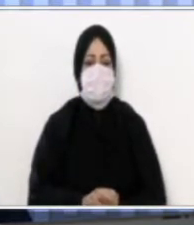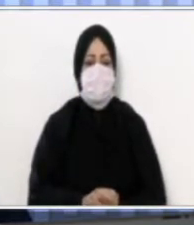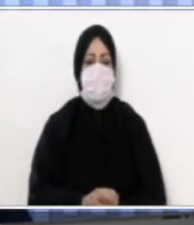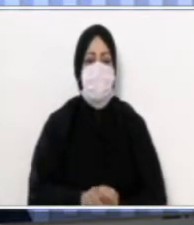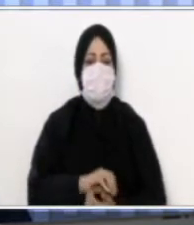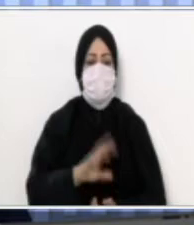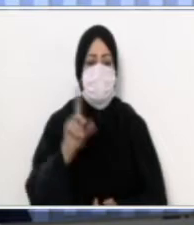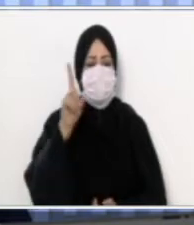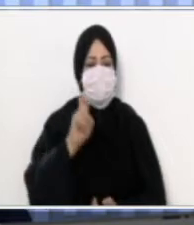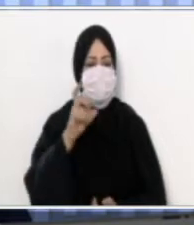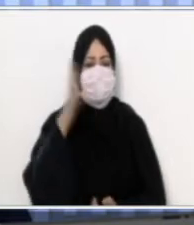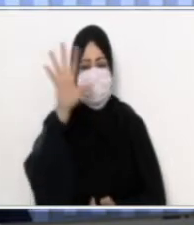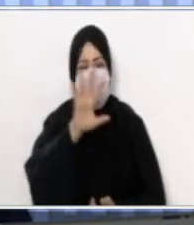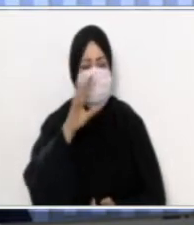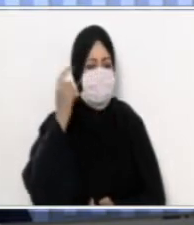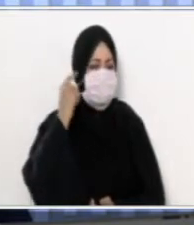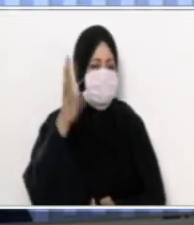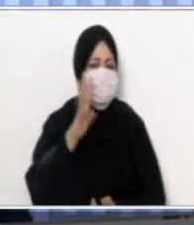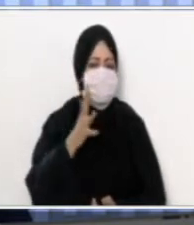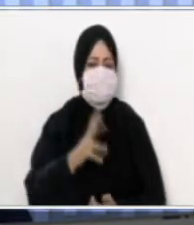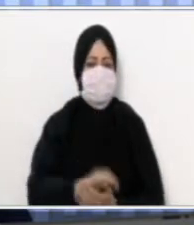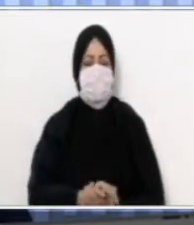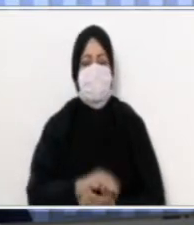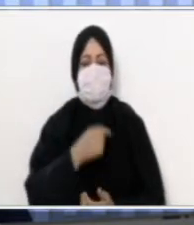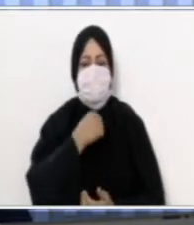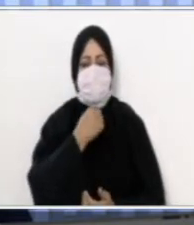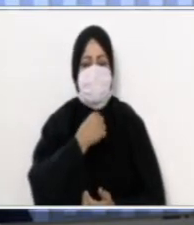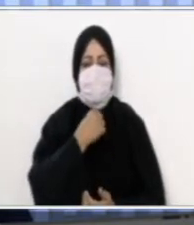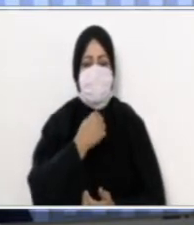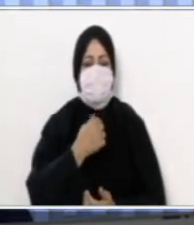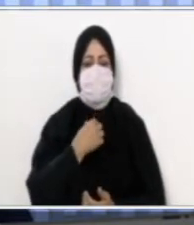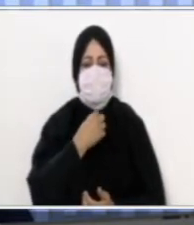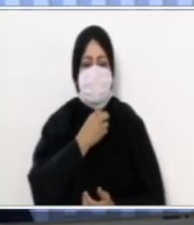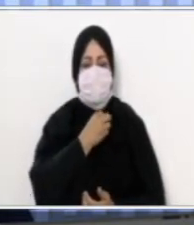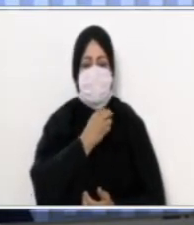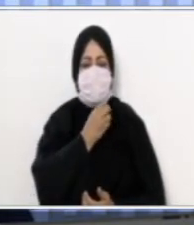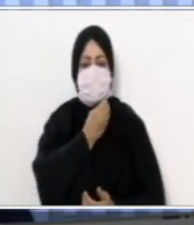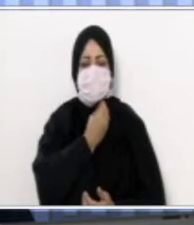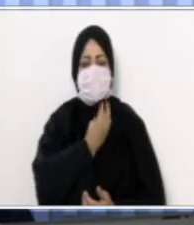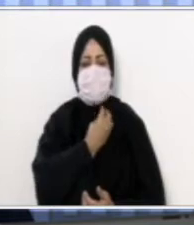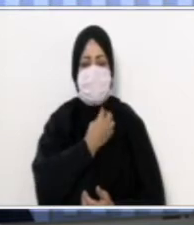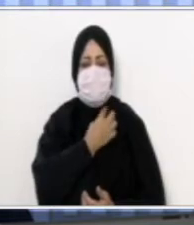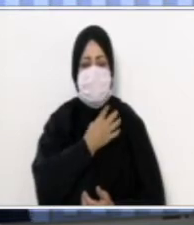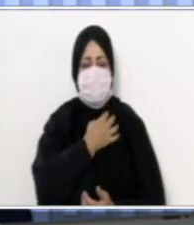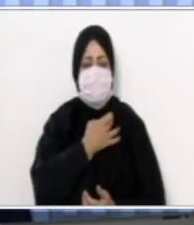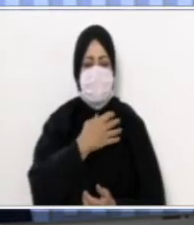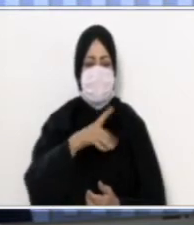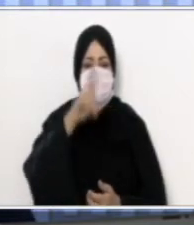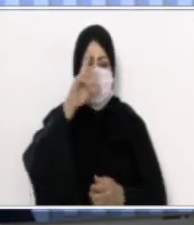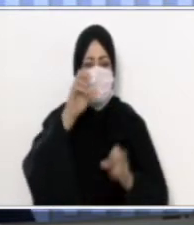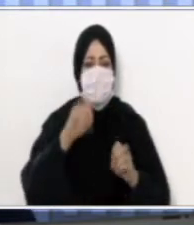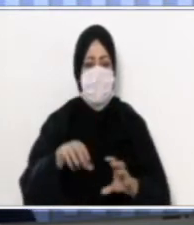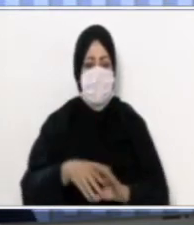حليمة، هذا يتوقف على يعني هل يعني ما زال الدم نازلا، ربما مرات النفاس يوم واحد ويتم